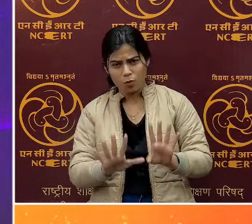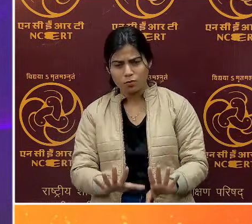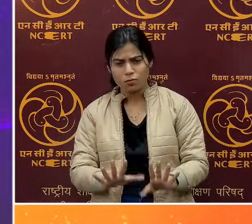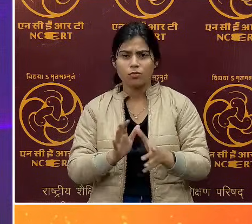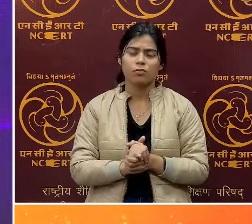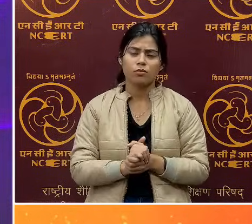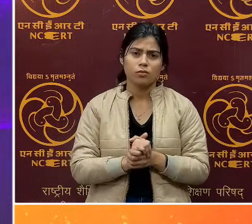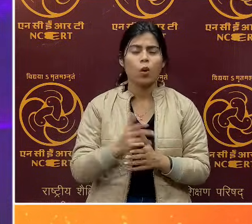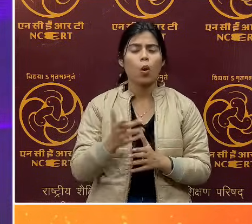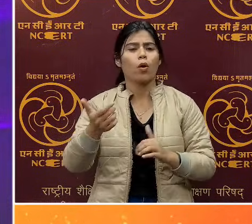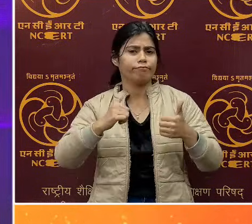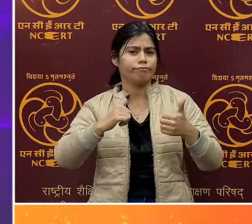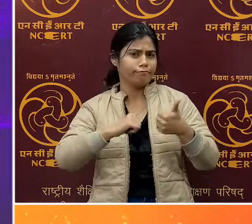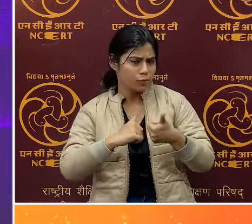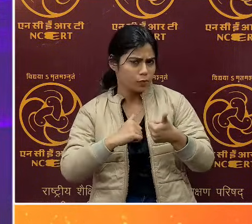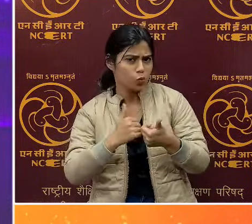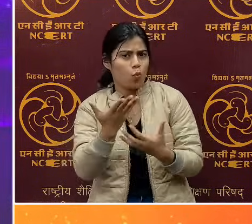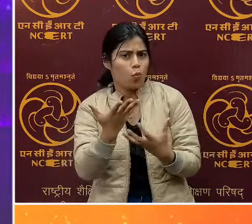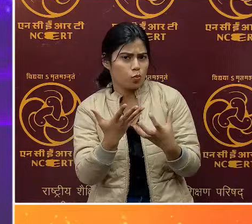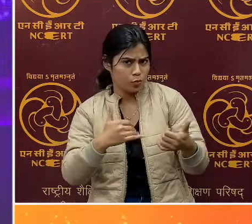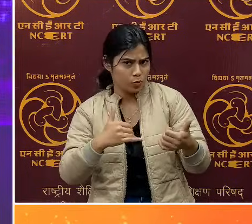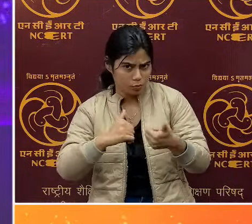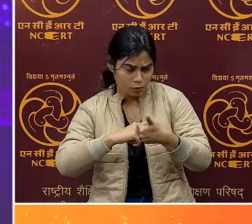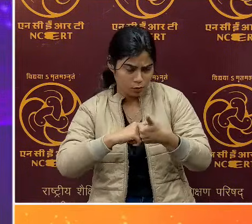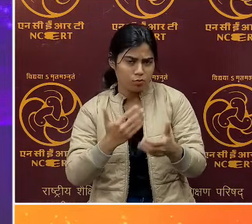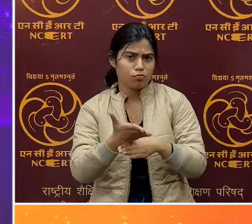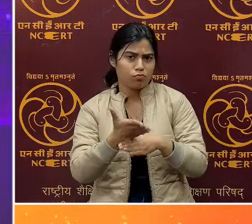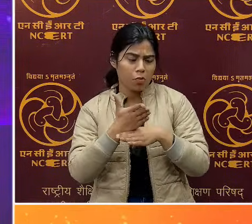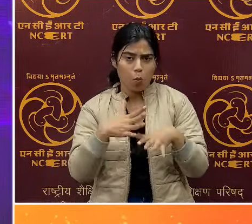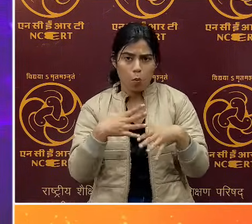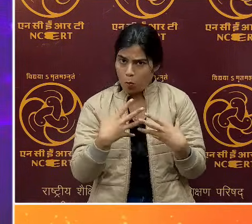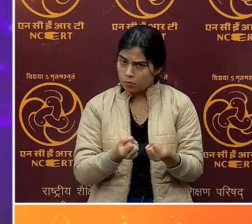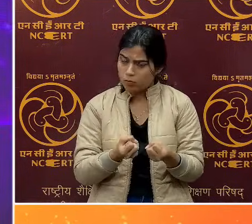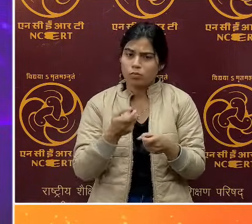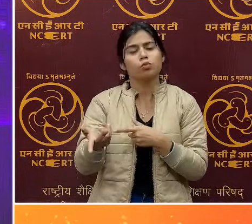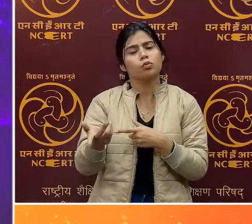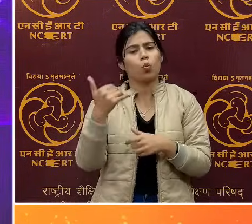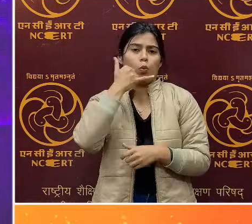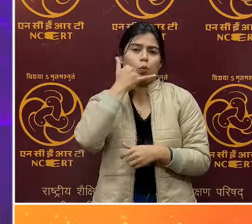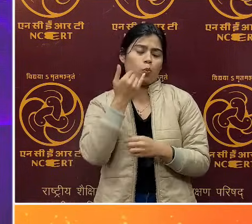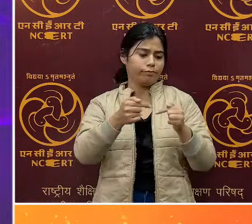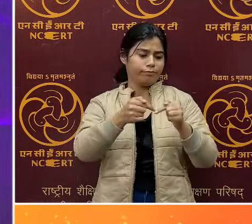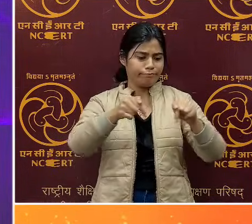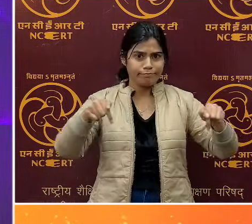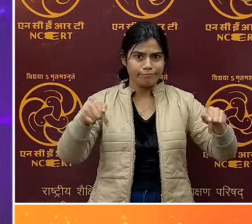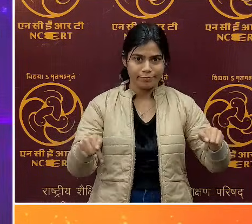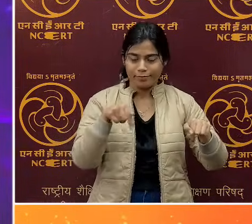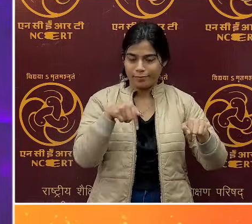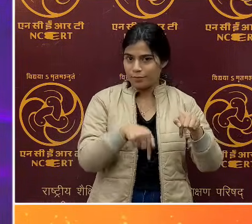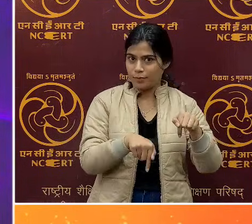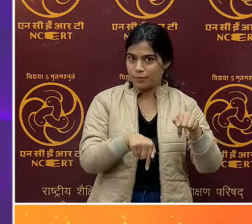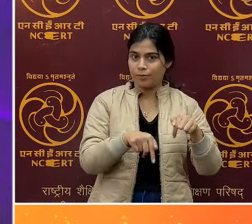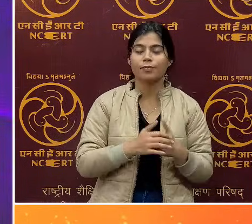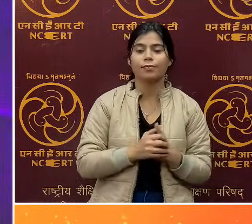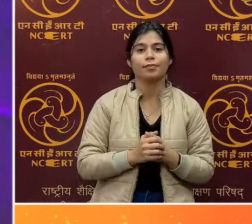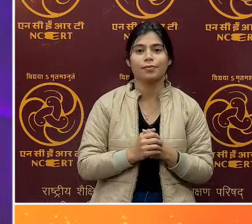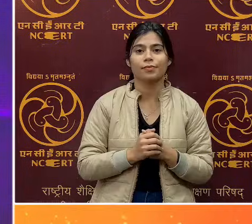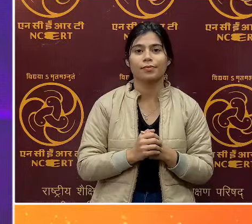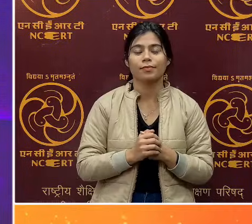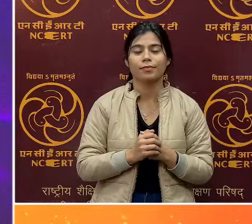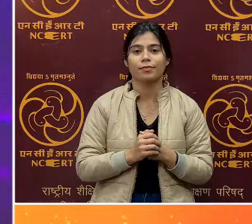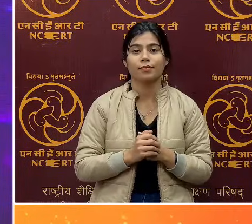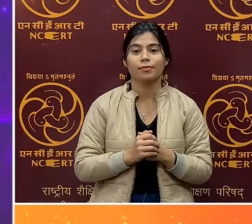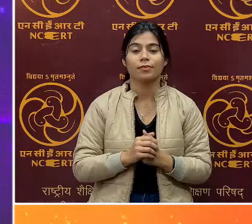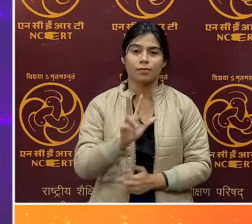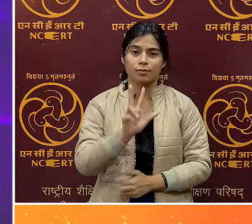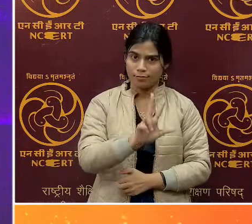हैं या कोई भी फीडबैक जो आप हम तक पहुंचाना चाहते हैं, सो आप हमें कांटेक्ट भी कर सकते हैं. हमारा फ़ोन नंबर आप इस वक्त स्क्रीन पर देख रहे होंगे,